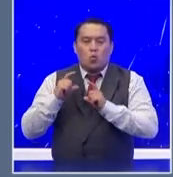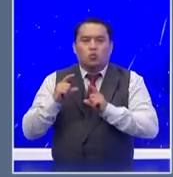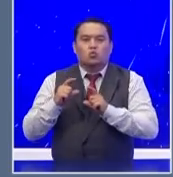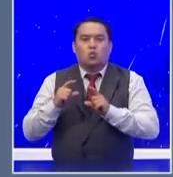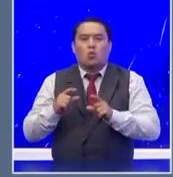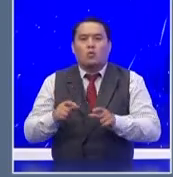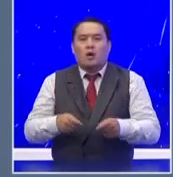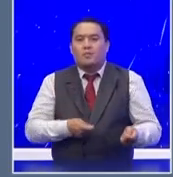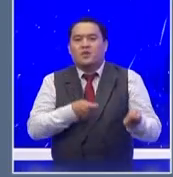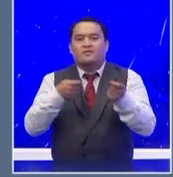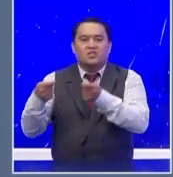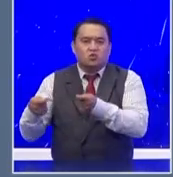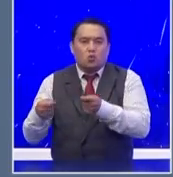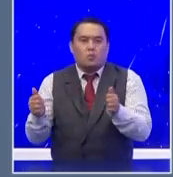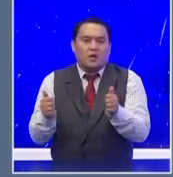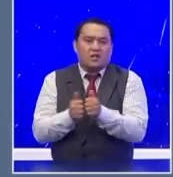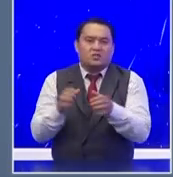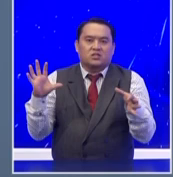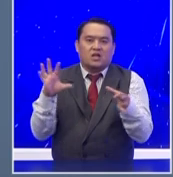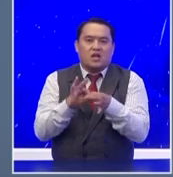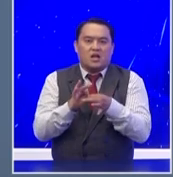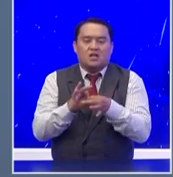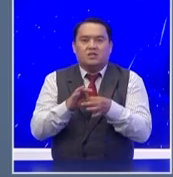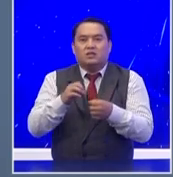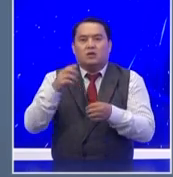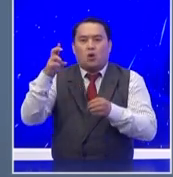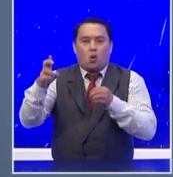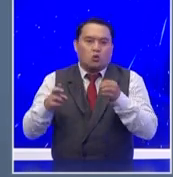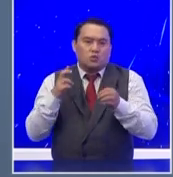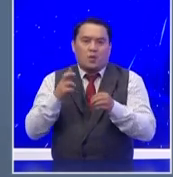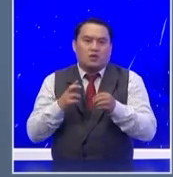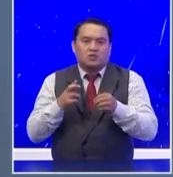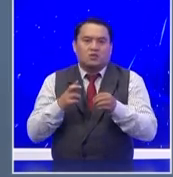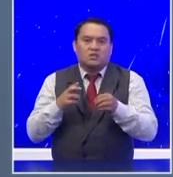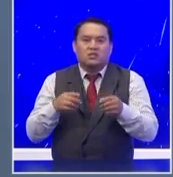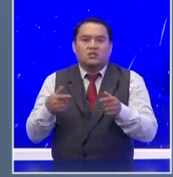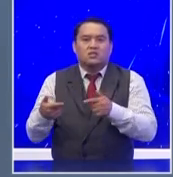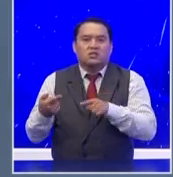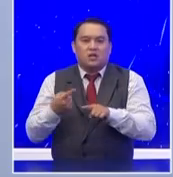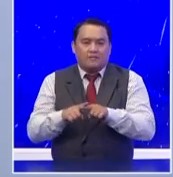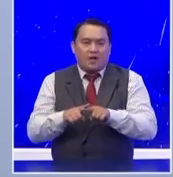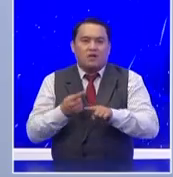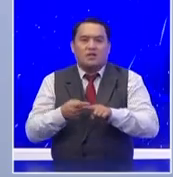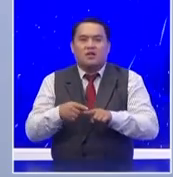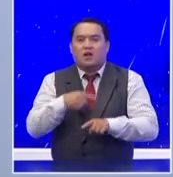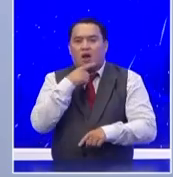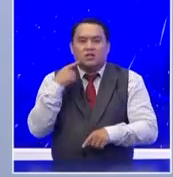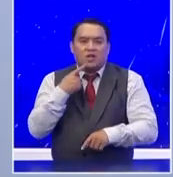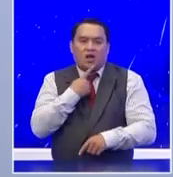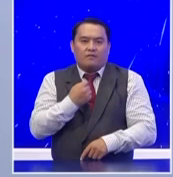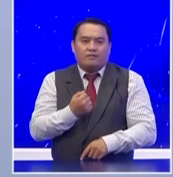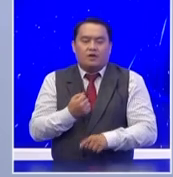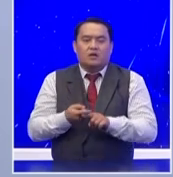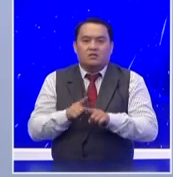орбиту. Операции по сближению и стыковке с МКС проводились по двухвитковой схеме. Российский космонавт Иван Вагнер, который